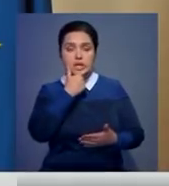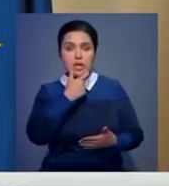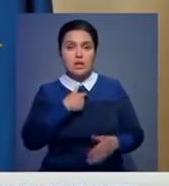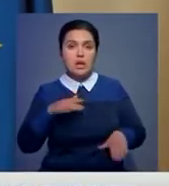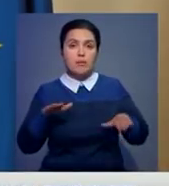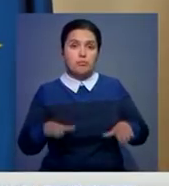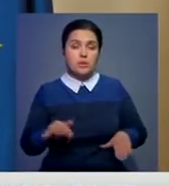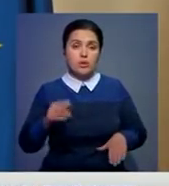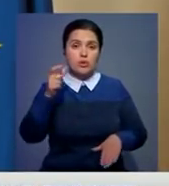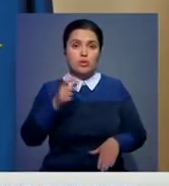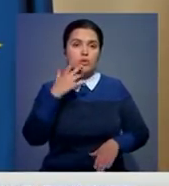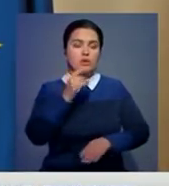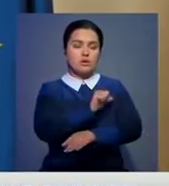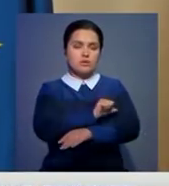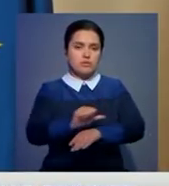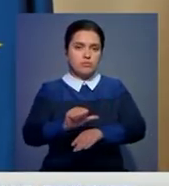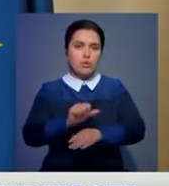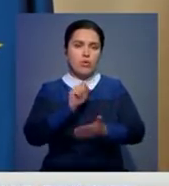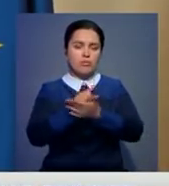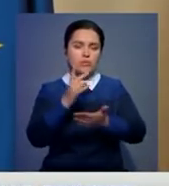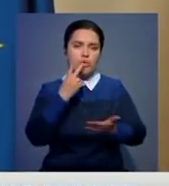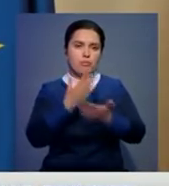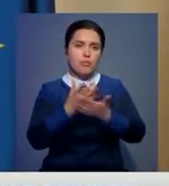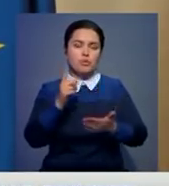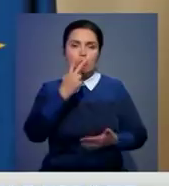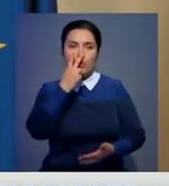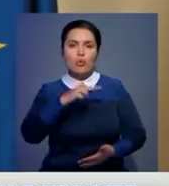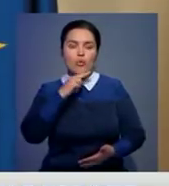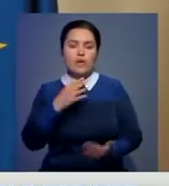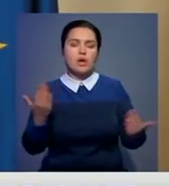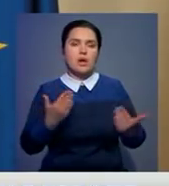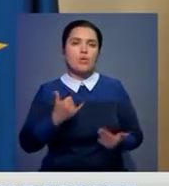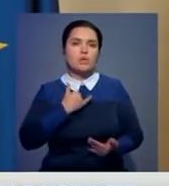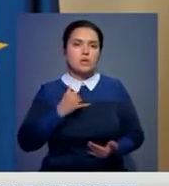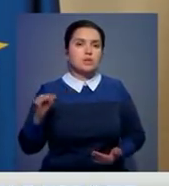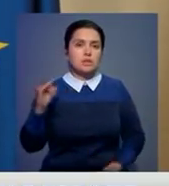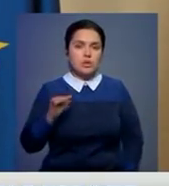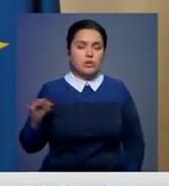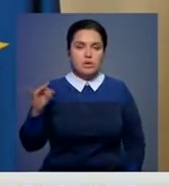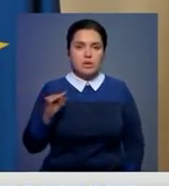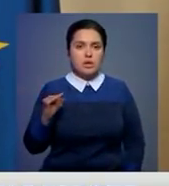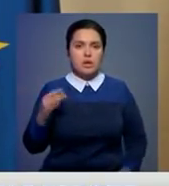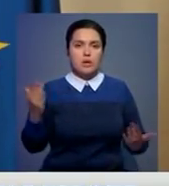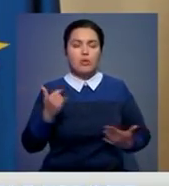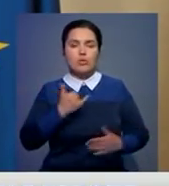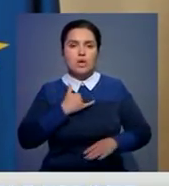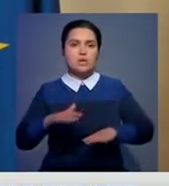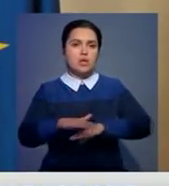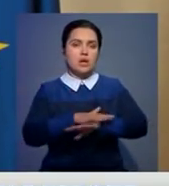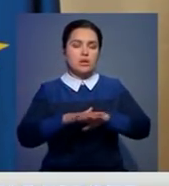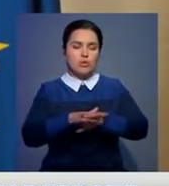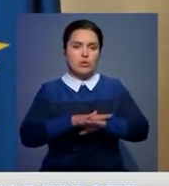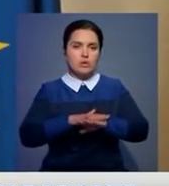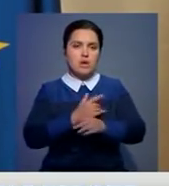местных, но и людей, которые живут в других странах, чтобы увидели, какая наша история, какой народ